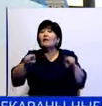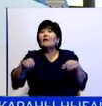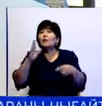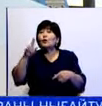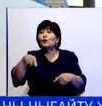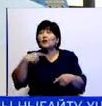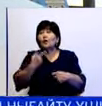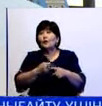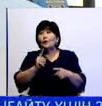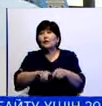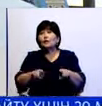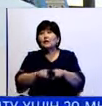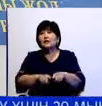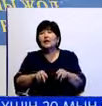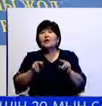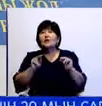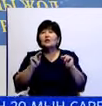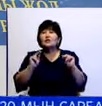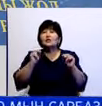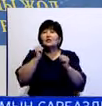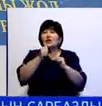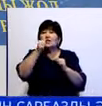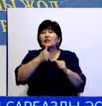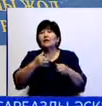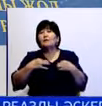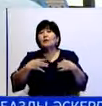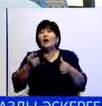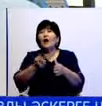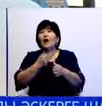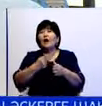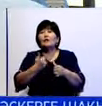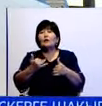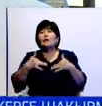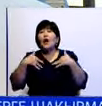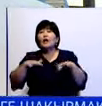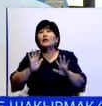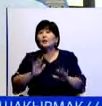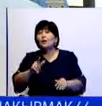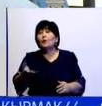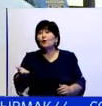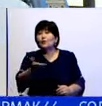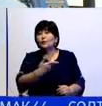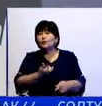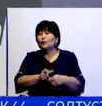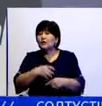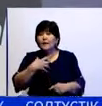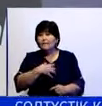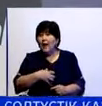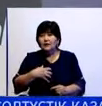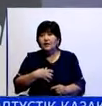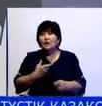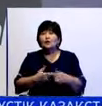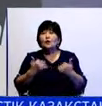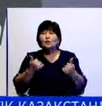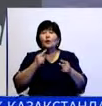Мінекей осы тұрғыдан алған кезімізде жыл сайын осындай мерекелік атаулармен атап өтуіміз бұл біз үшін өте маңызды. Сондықтан